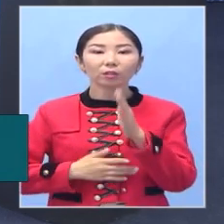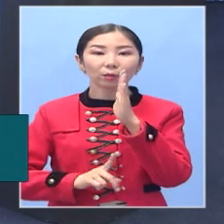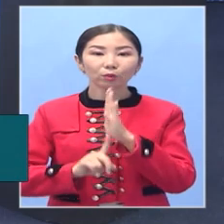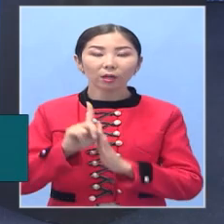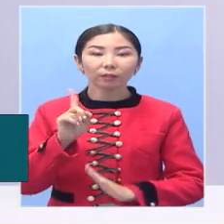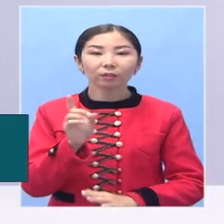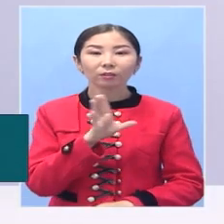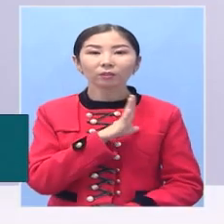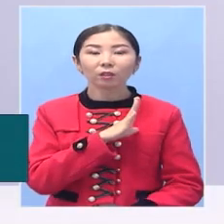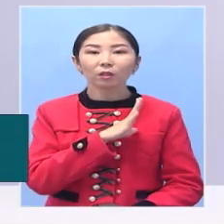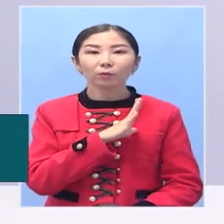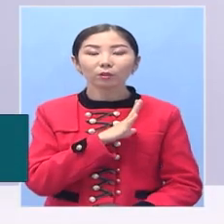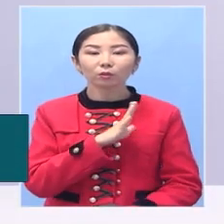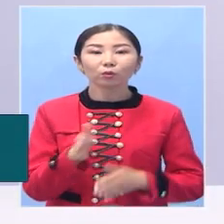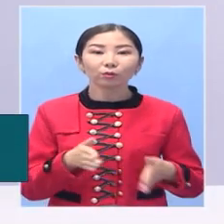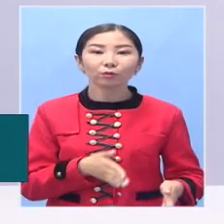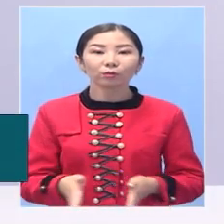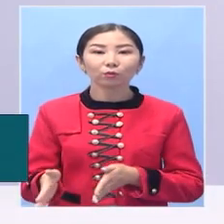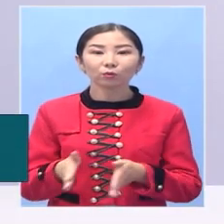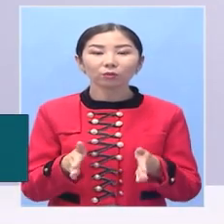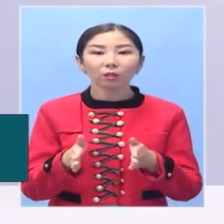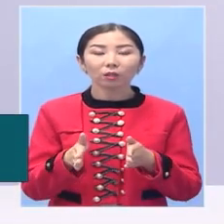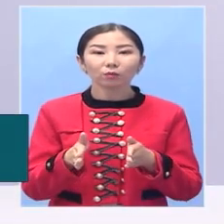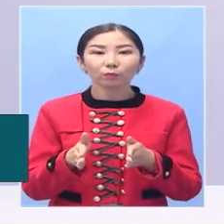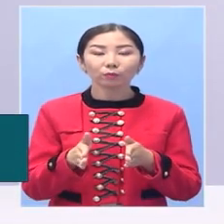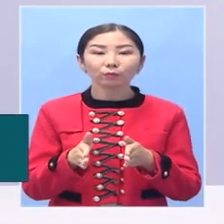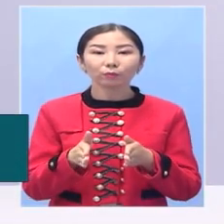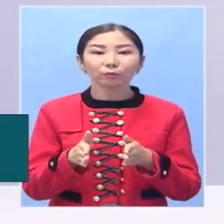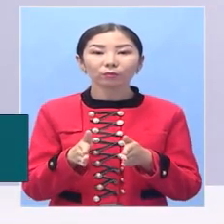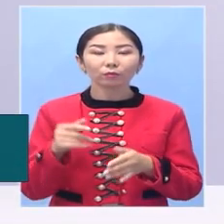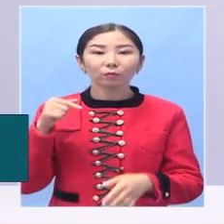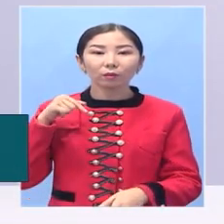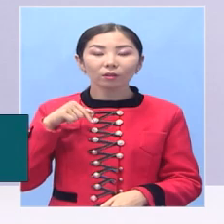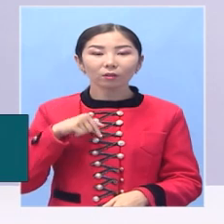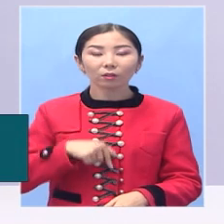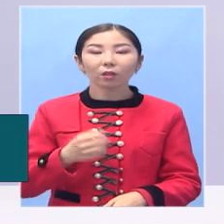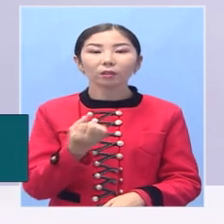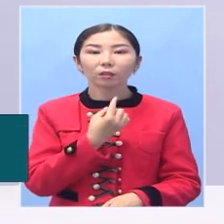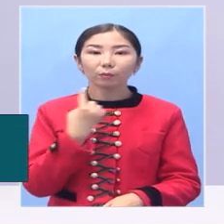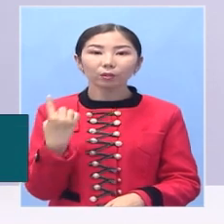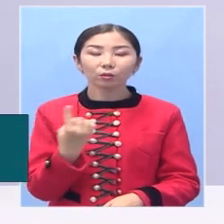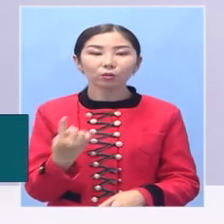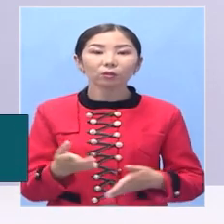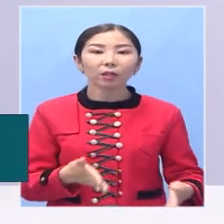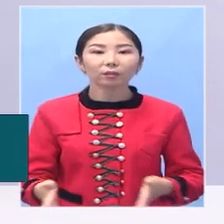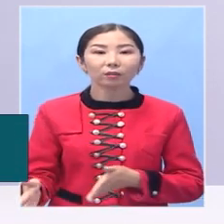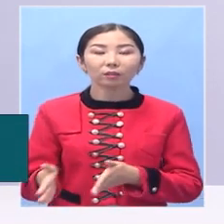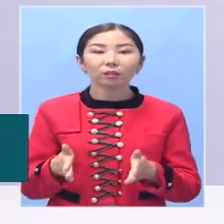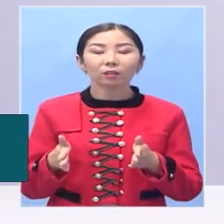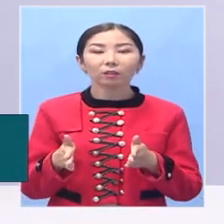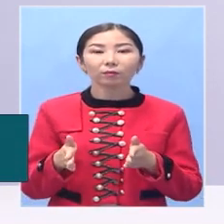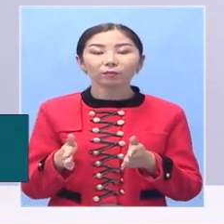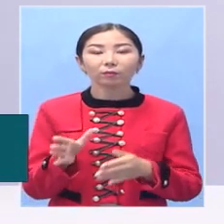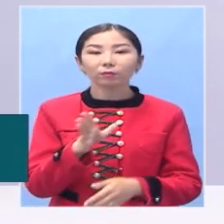Энди жол ал жерде энди ишкилик жолдорда эң биринчи жолдордун